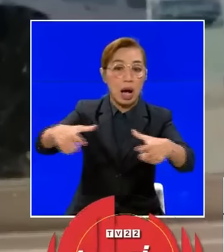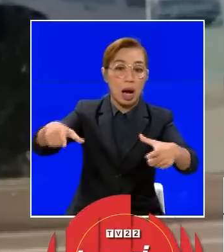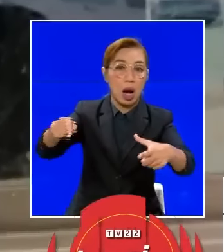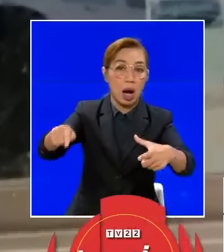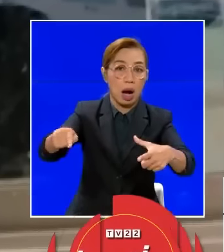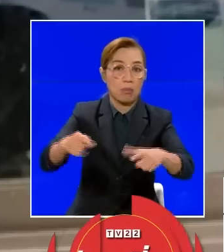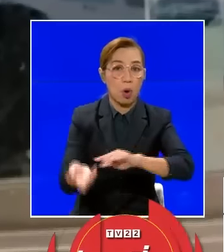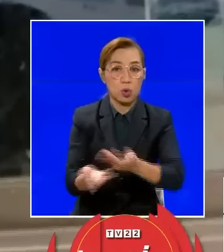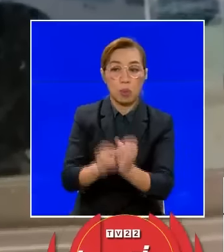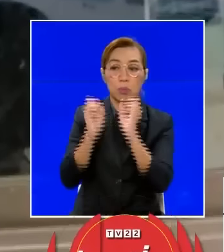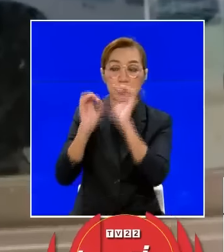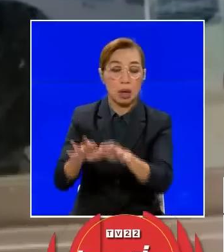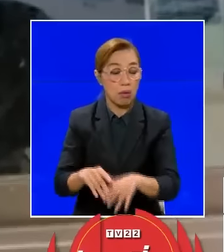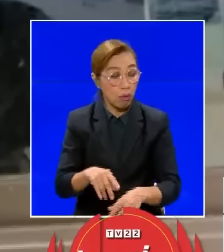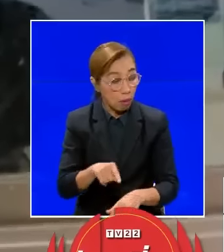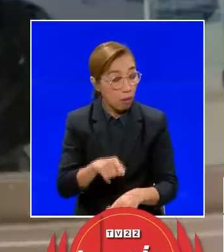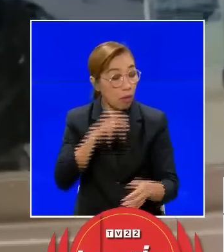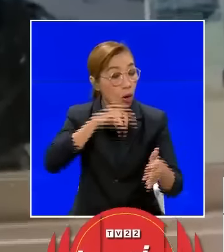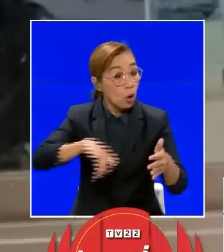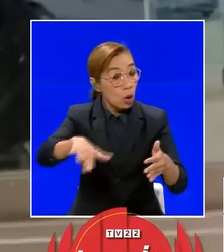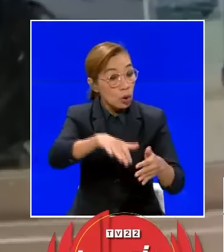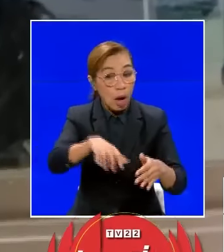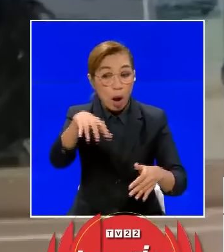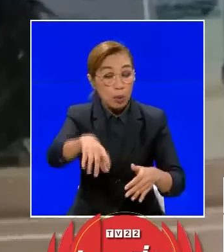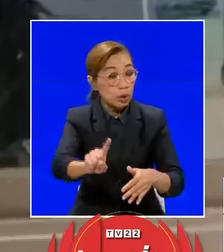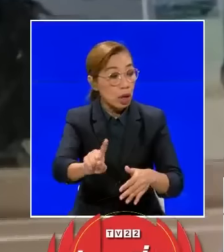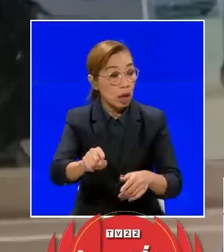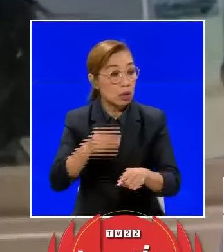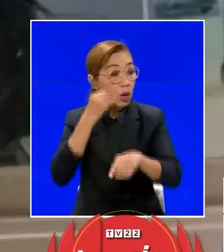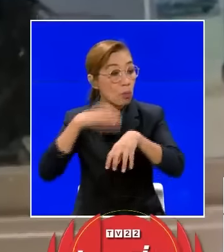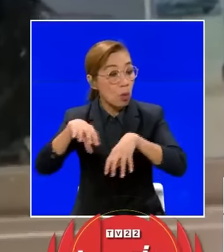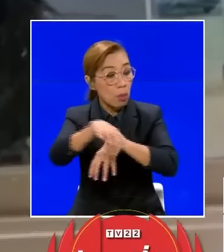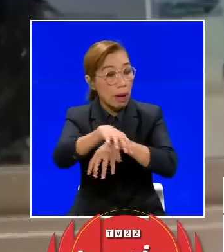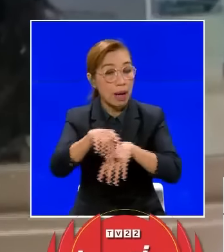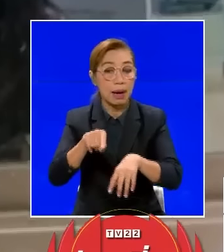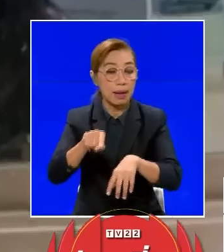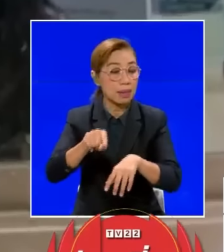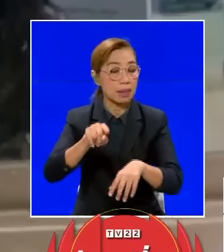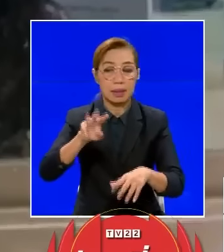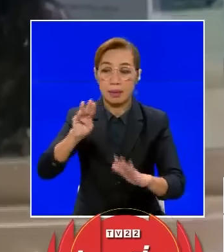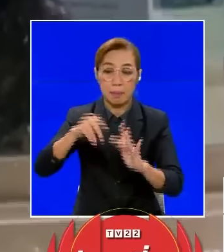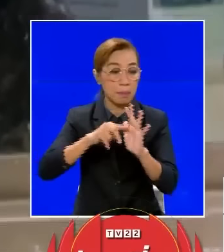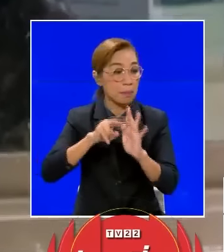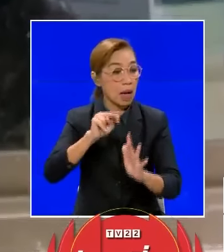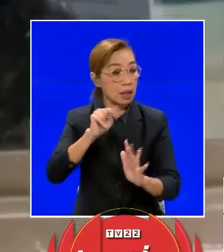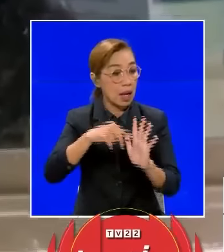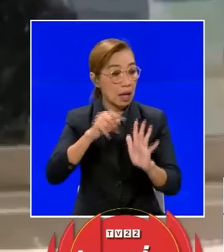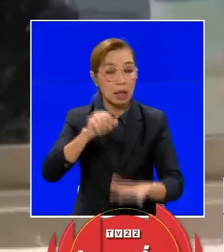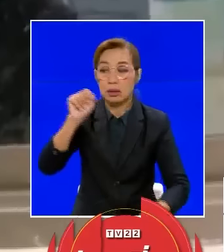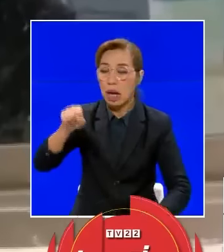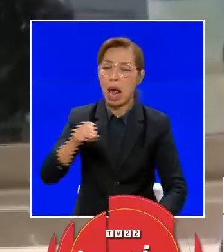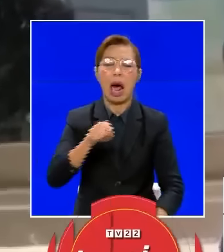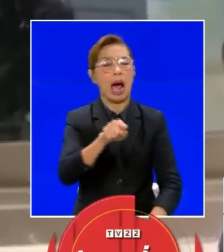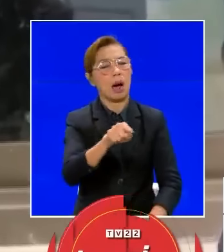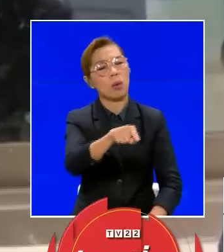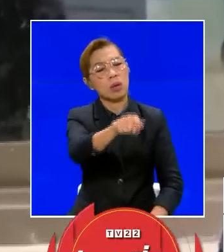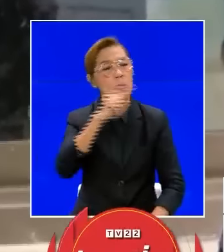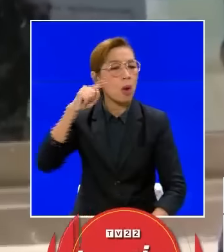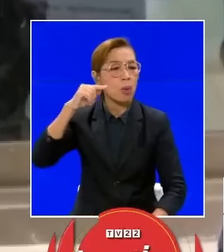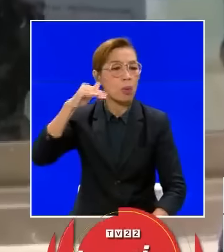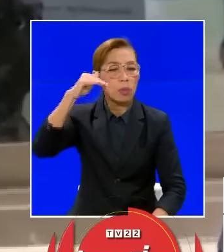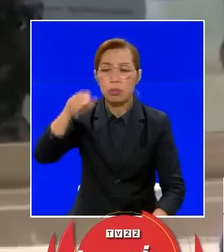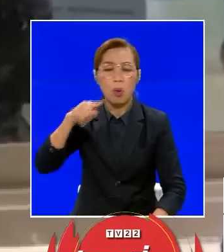ใหญ่ครับ อ่างน้ำในหมู่บ้านนะ ครับ ที่บ้านนาเนี่ยนะ ครับ แล้วเราบอกจะไปหาพี่ถ้าพี่เราถูกยิงตายเรา